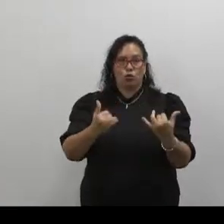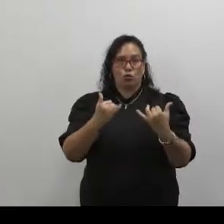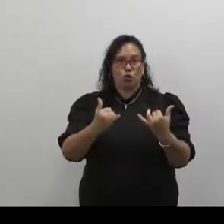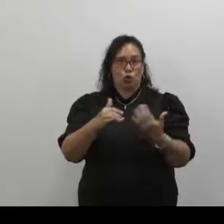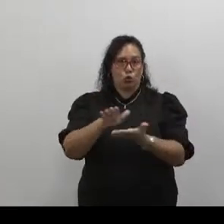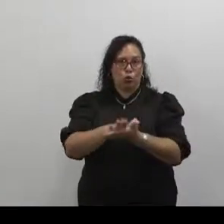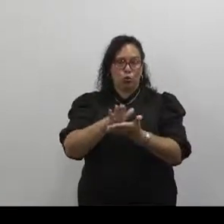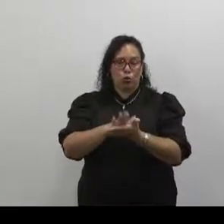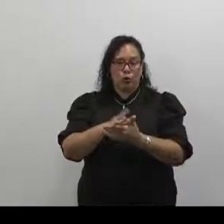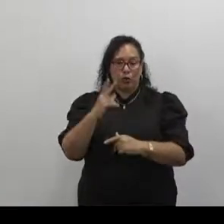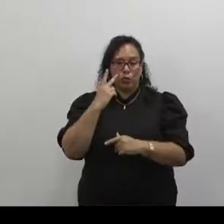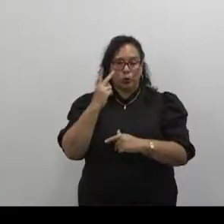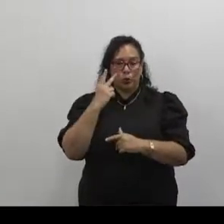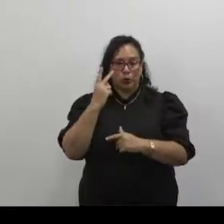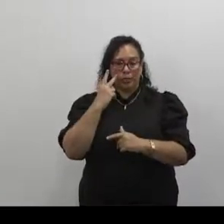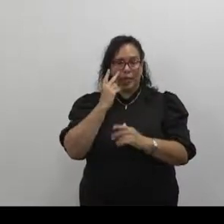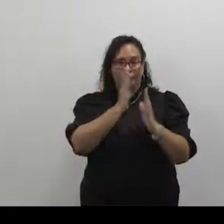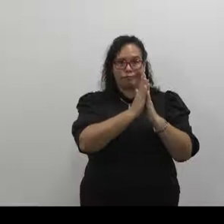graph